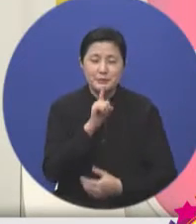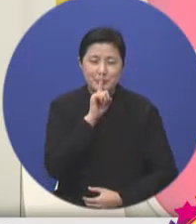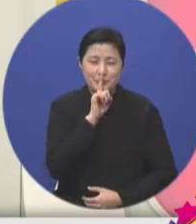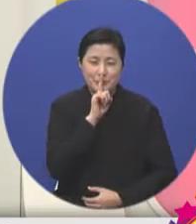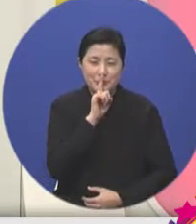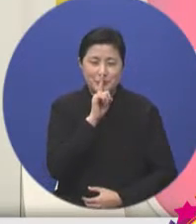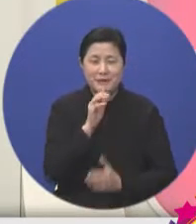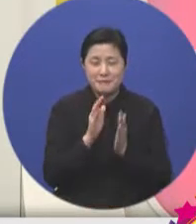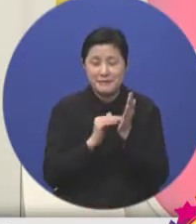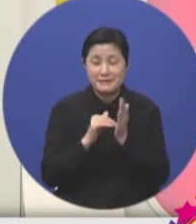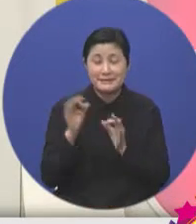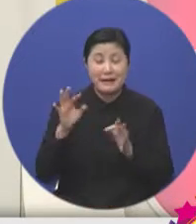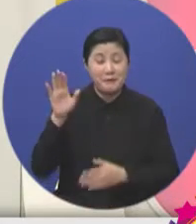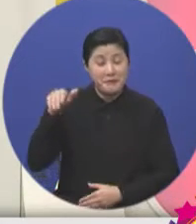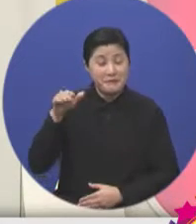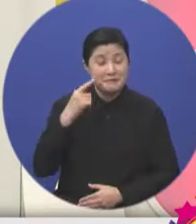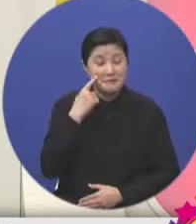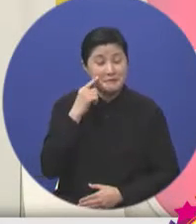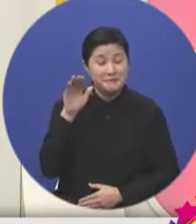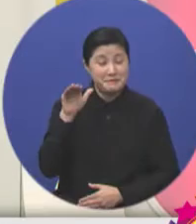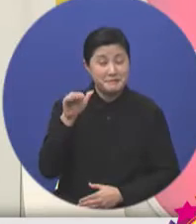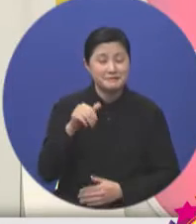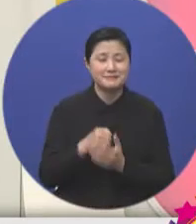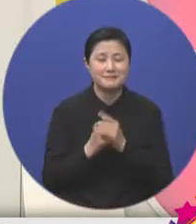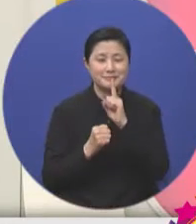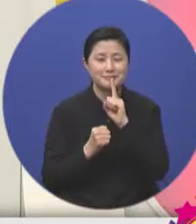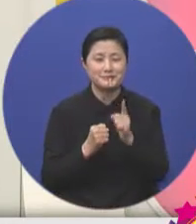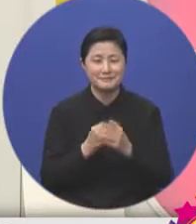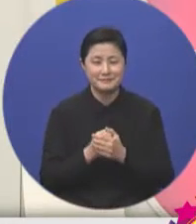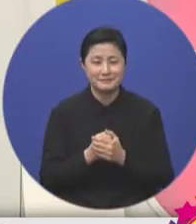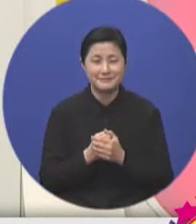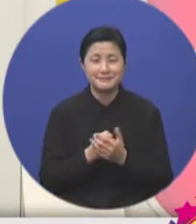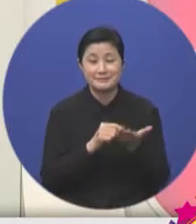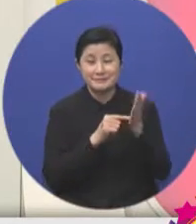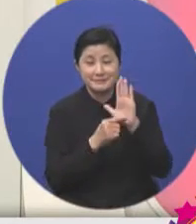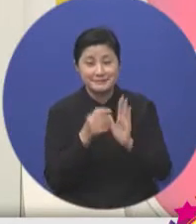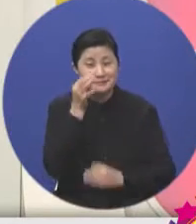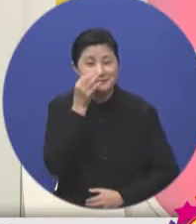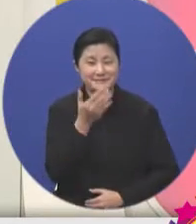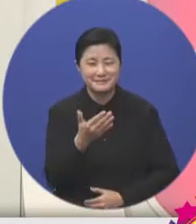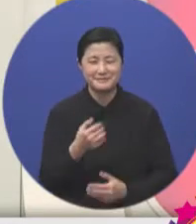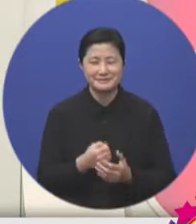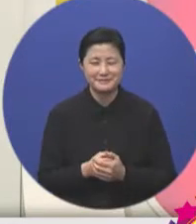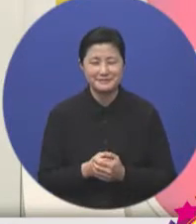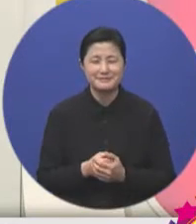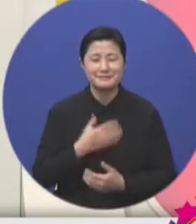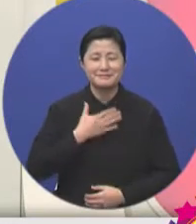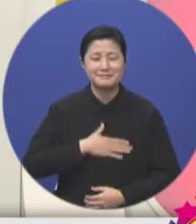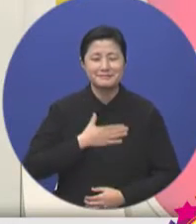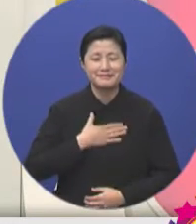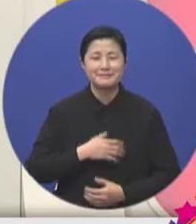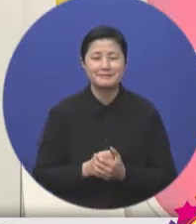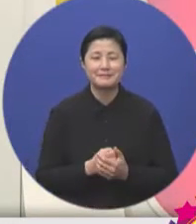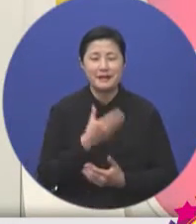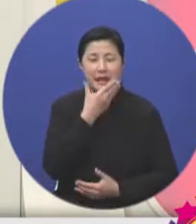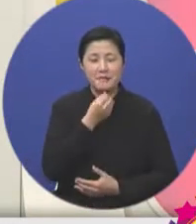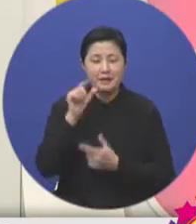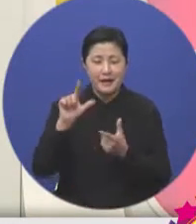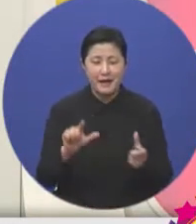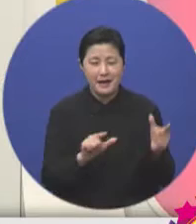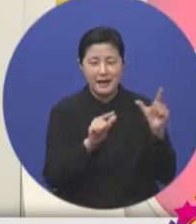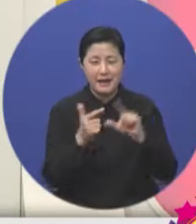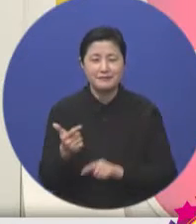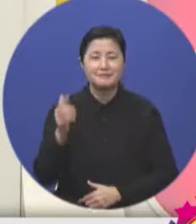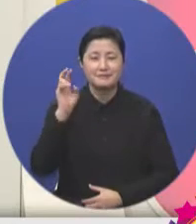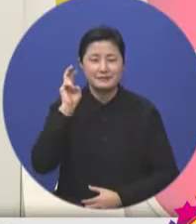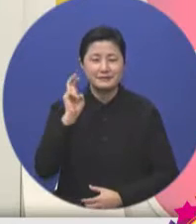네, 잠깐 이리 와봐. 그래가지고 짠짠하고 한번 보여드리세요. 네, 알겠습니다. 오늘 행복한 하루가 되실 것